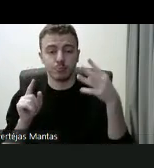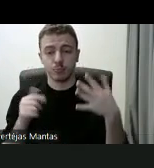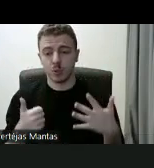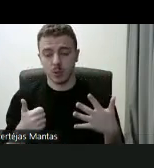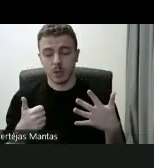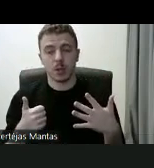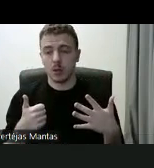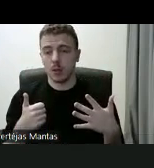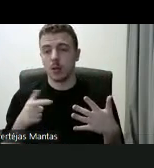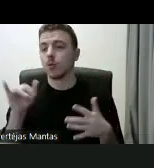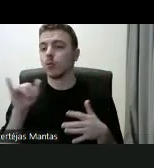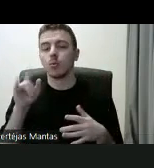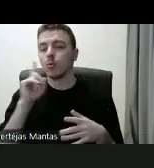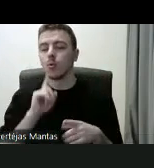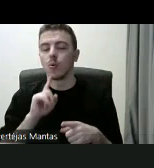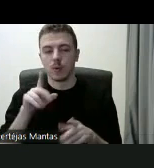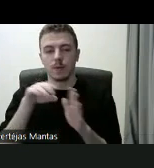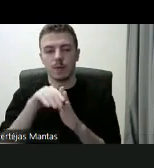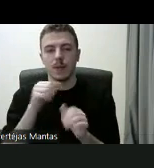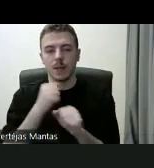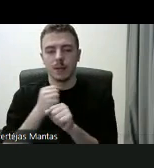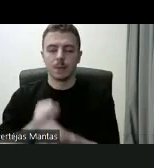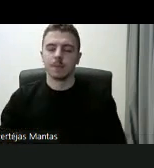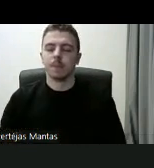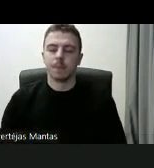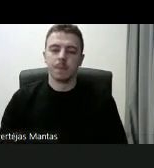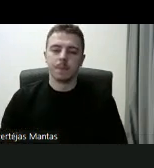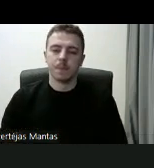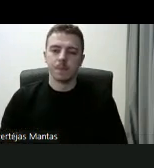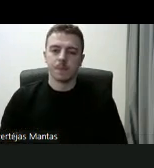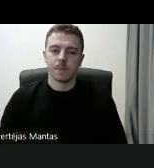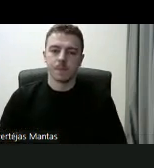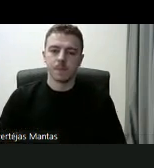sričių galėtumėte įgyventi didžiausią teigiamą skirtumą. Ir